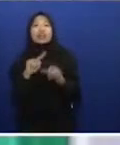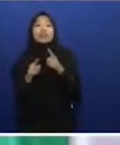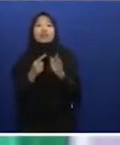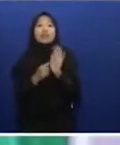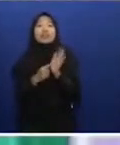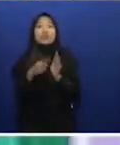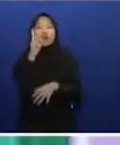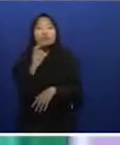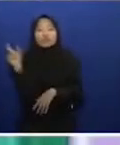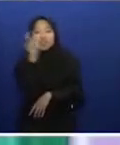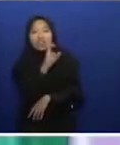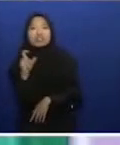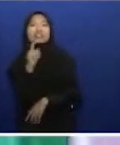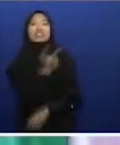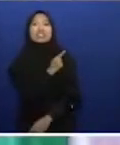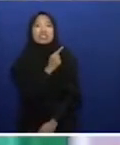Pengalaman saya waktu kuliah,